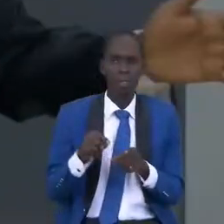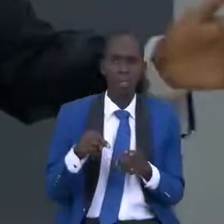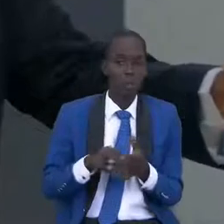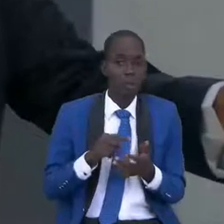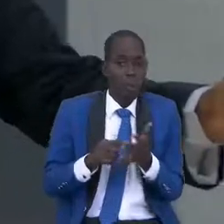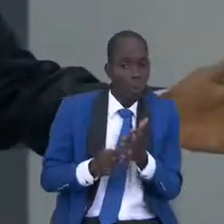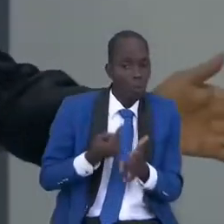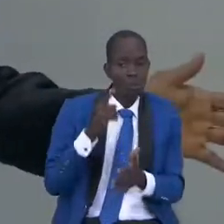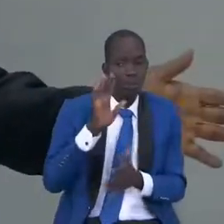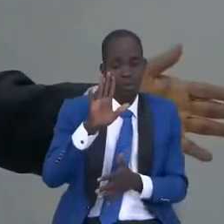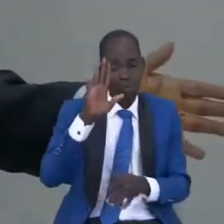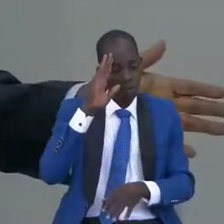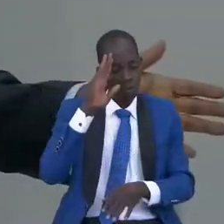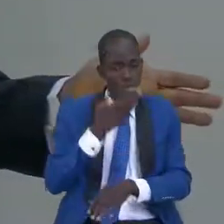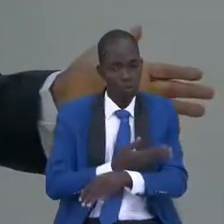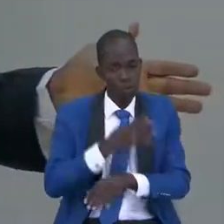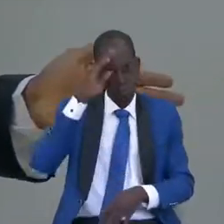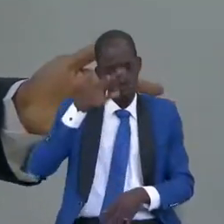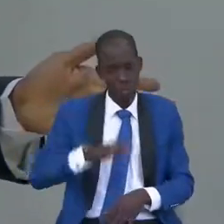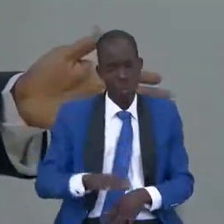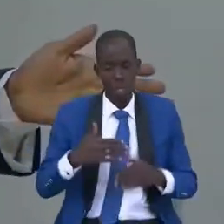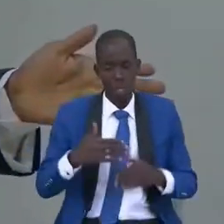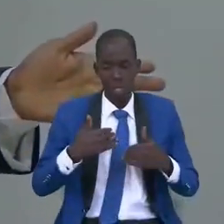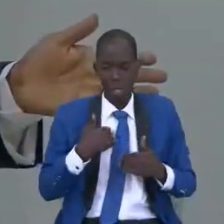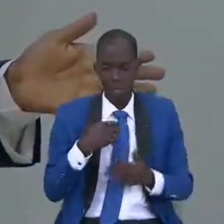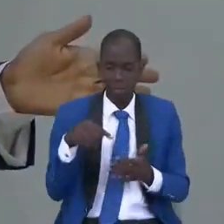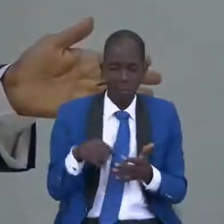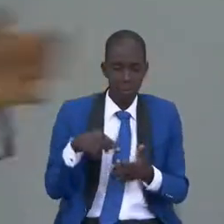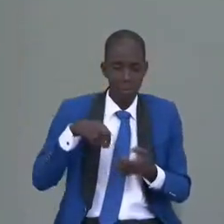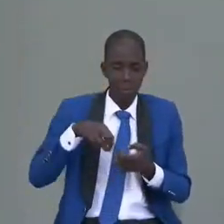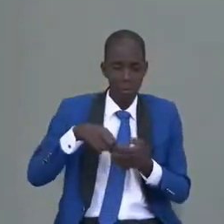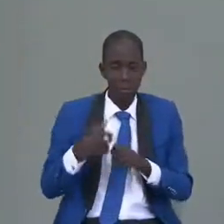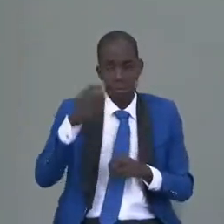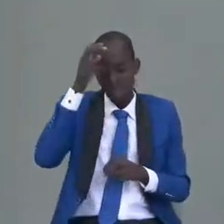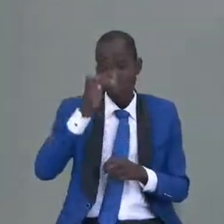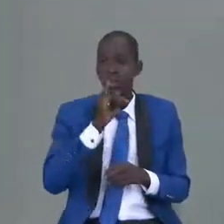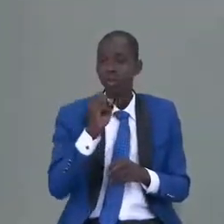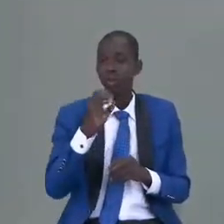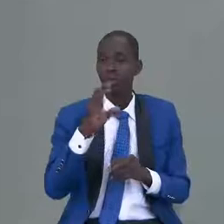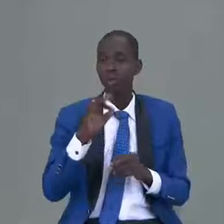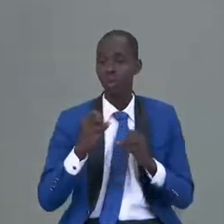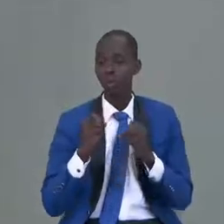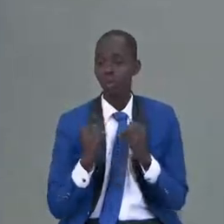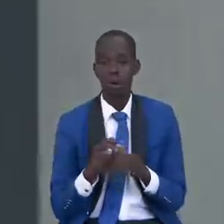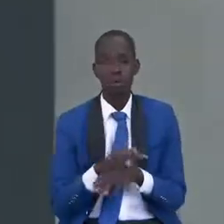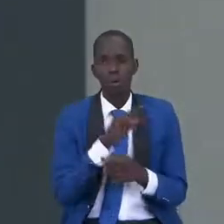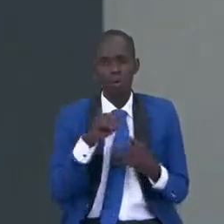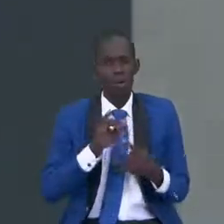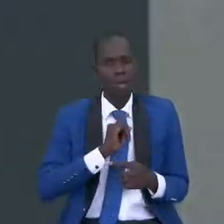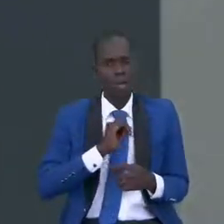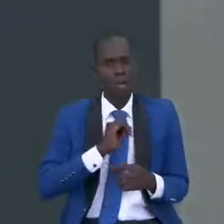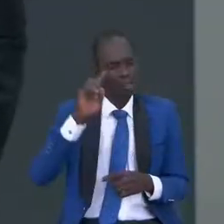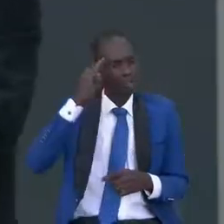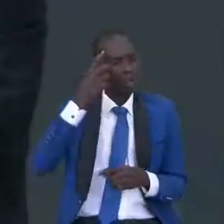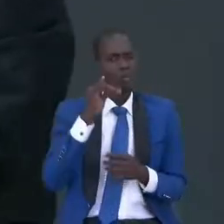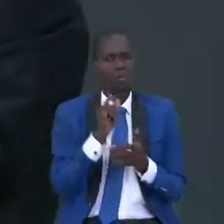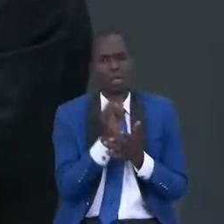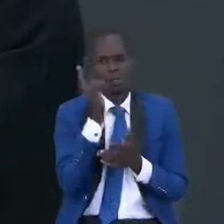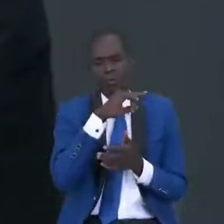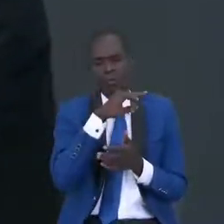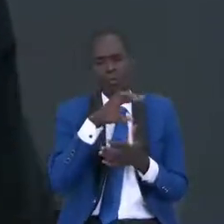ton enfant a un problème pareil, Satan est si puissant. Et quand je pense à cette superstition,